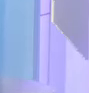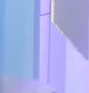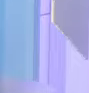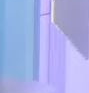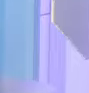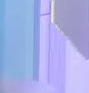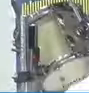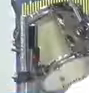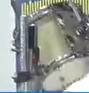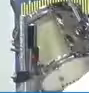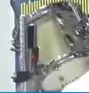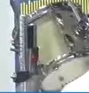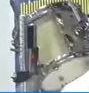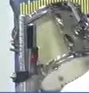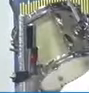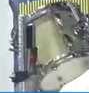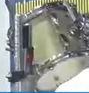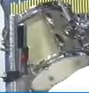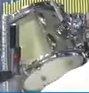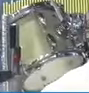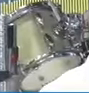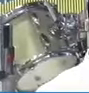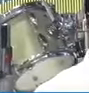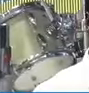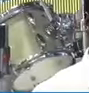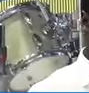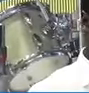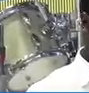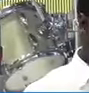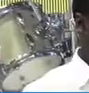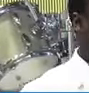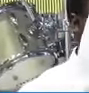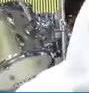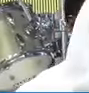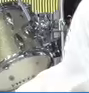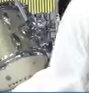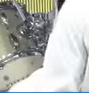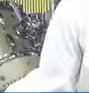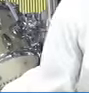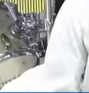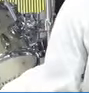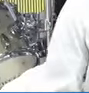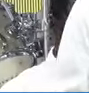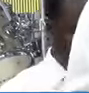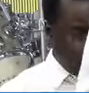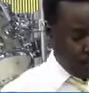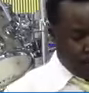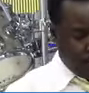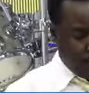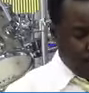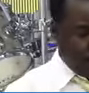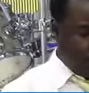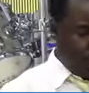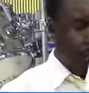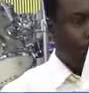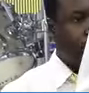Bwana. Tunashukuru, tunainua jina lako takatifu Mwokozi. Wewe ni Mungu na hakuna kama wewe Bwana, peke yako umeinuliwa